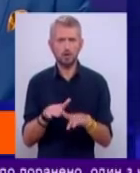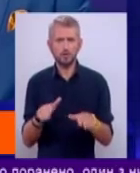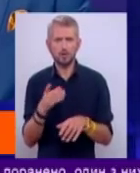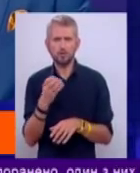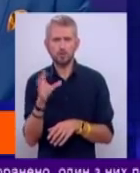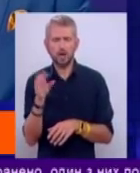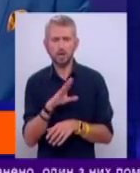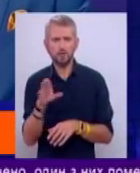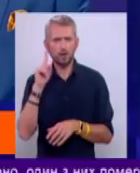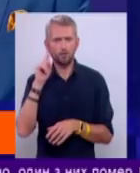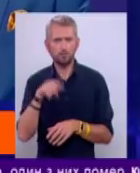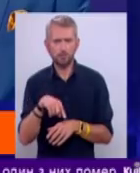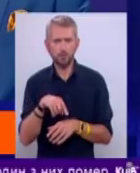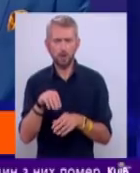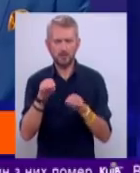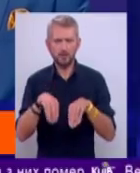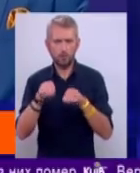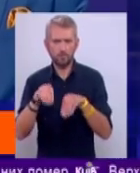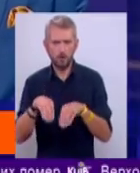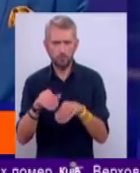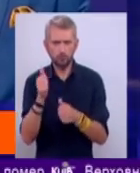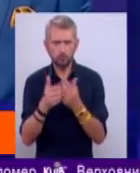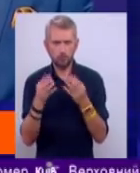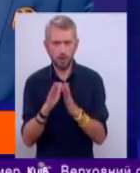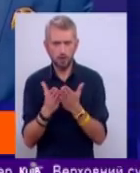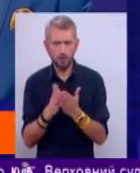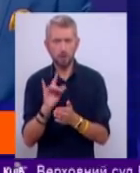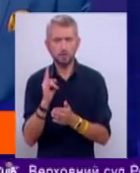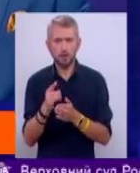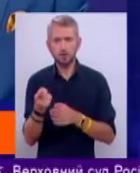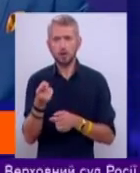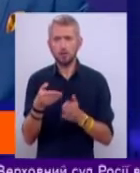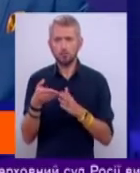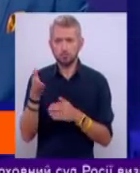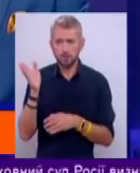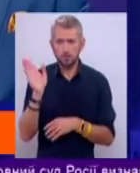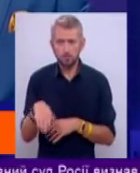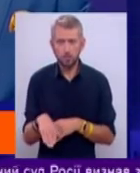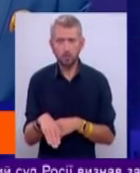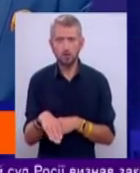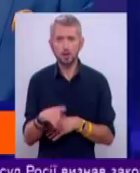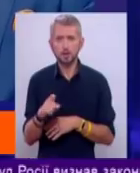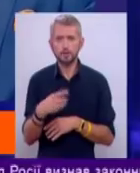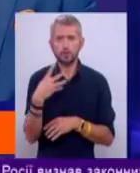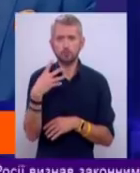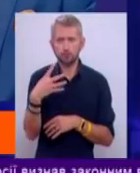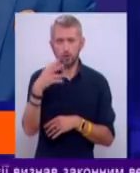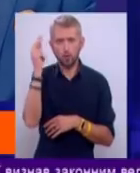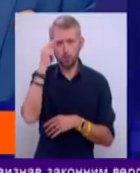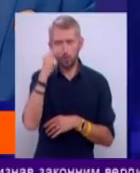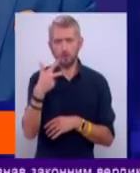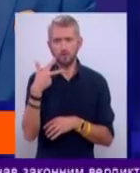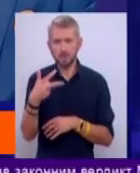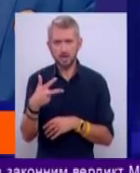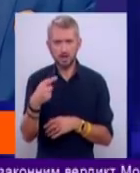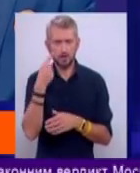всі вміють заповняти щоденники, так? Ну, дитина приходить і з 4 років 3 зауваження.